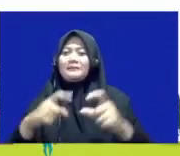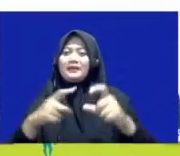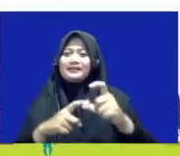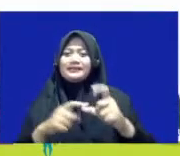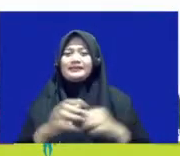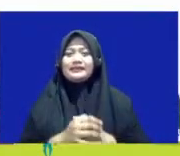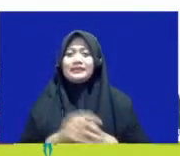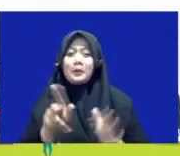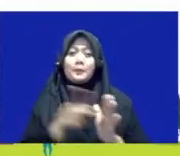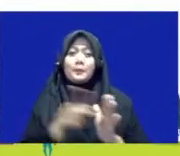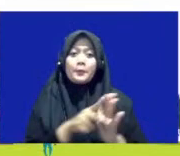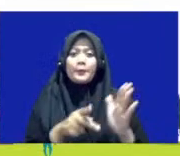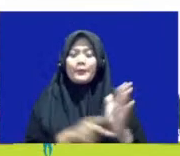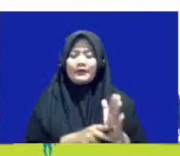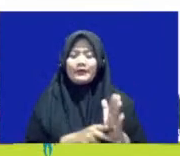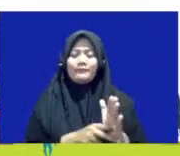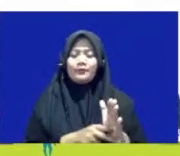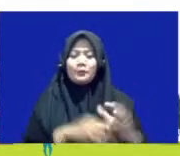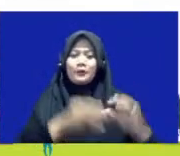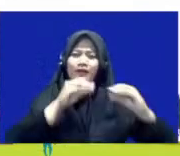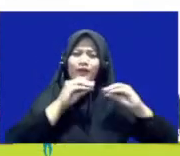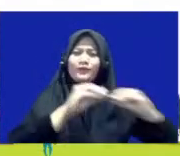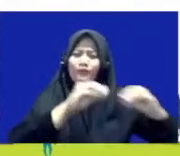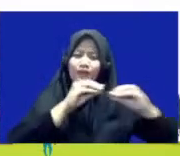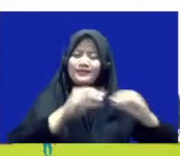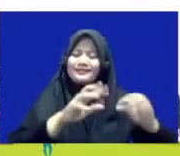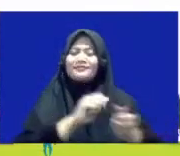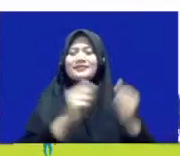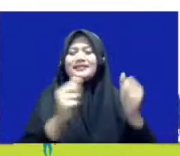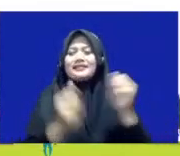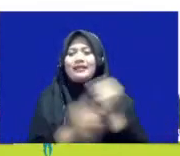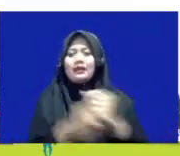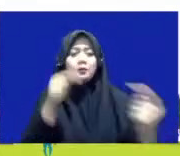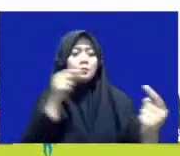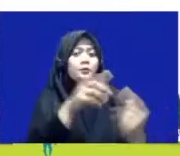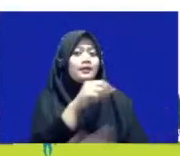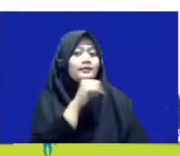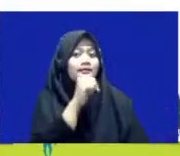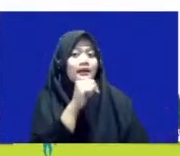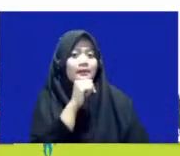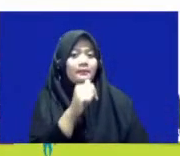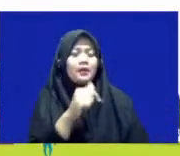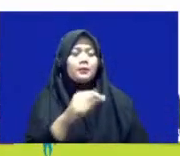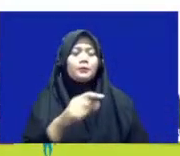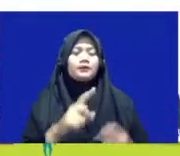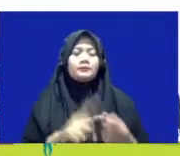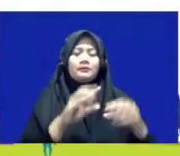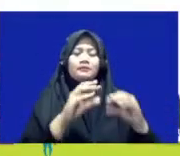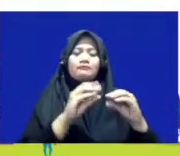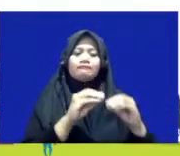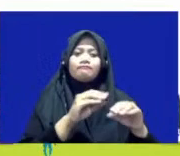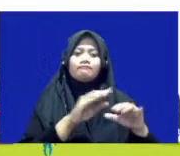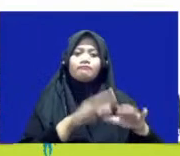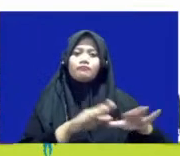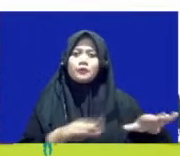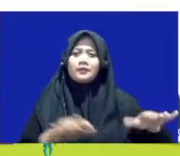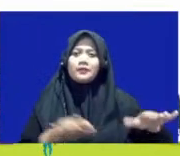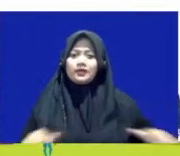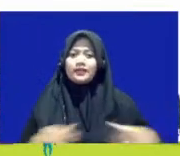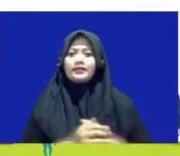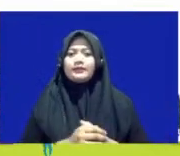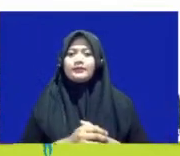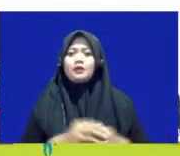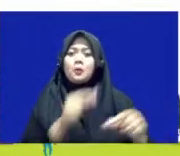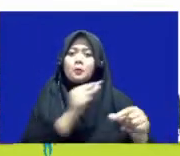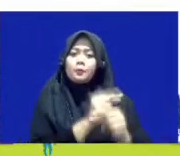merupakan sarana edukasi bencana yang ditujukan untuk para pelajar, guru, dan masyarakat lingkungan